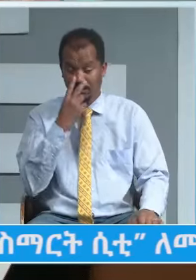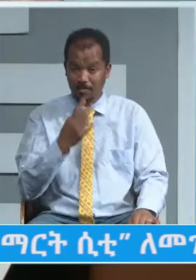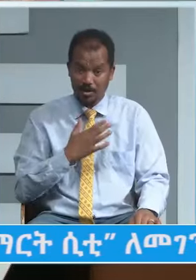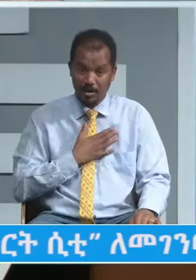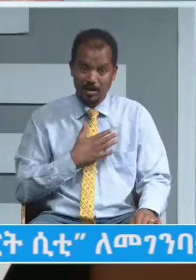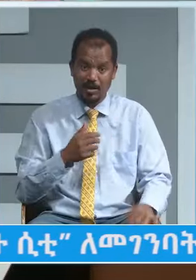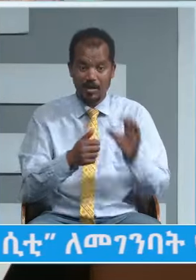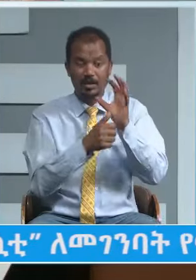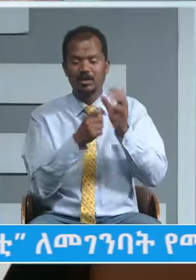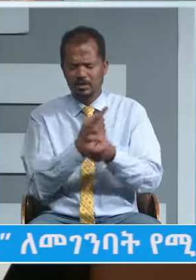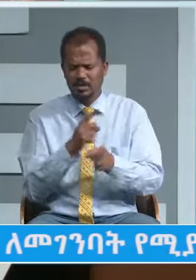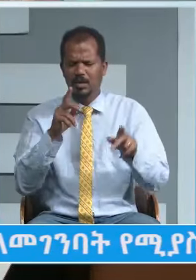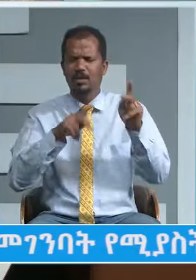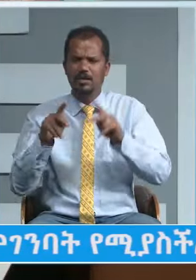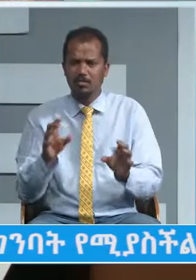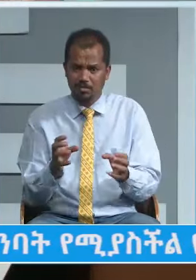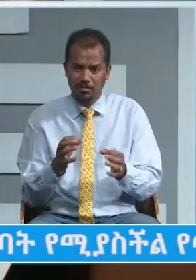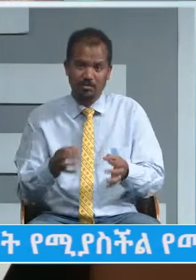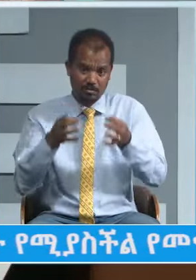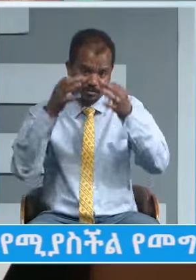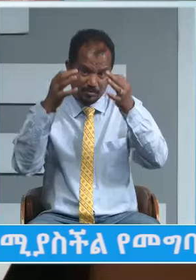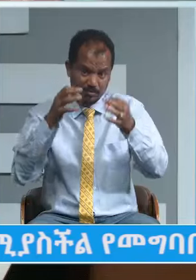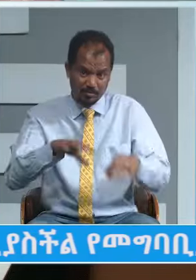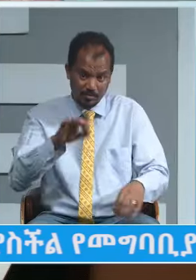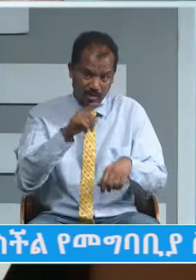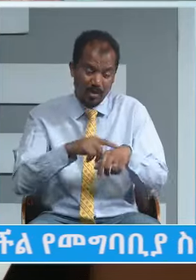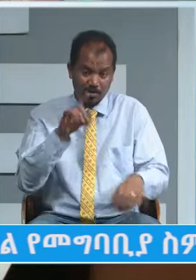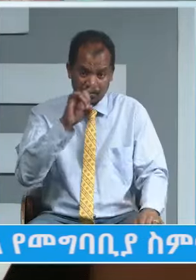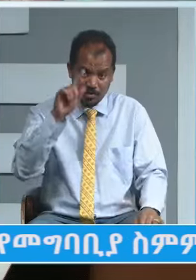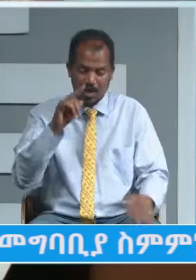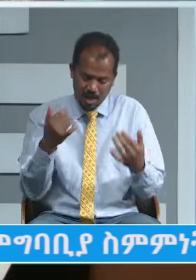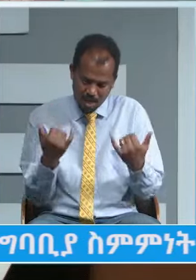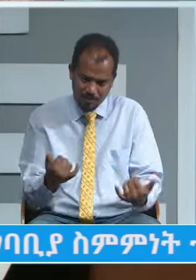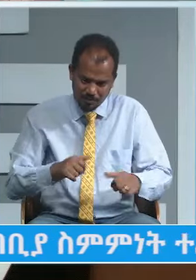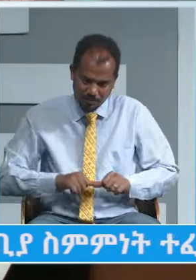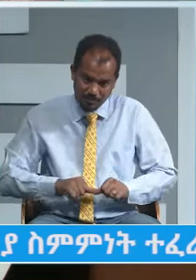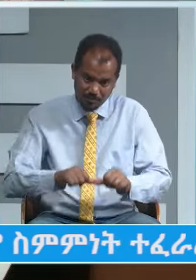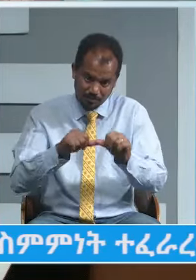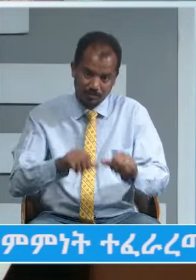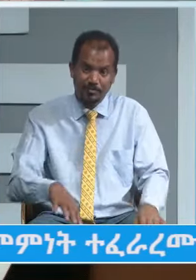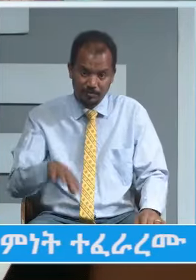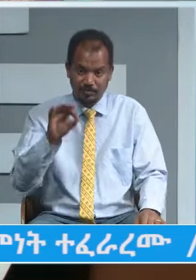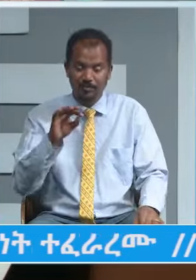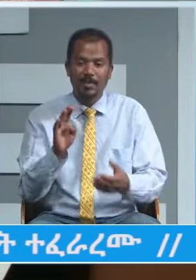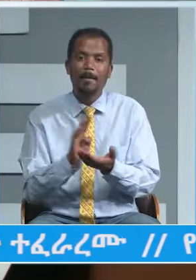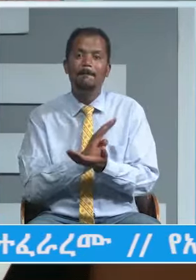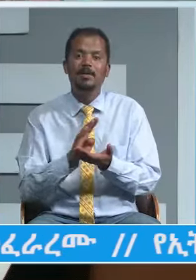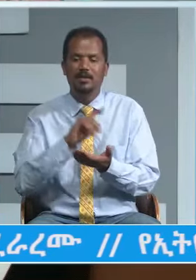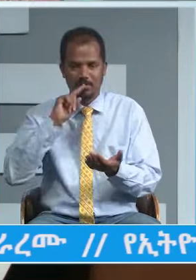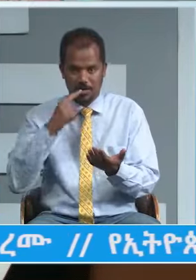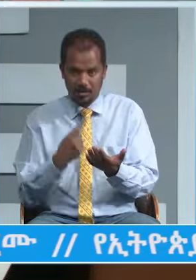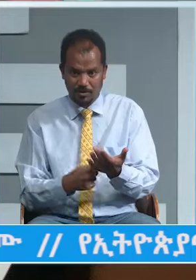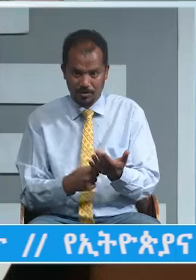የተወደዳችሁ ተመልካቾቻችን፣ ከኢሳት ነጻ የህዝብ ሚዲያ እየተላለፈ የሚገኘው የሰዓቱ ዜና አሁንም እንደቀጠለ ይገኛል።